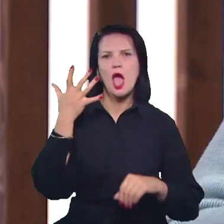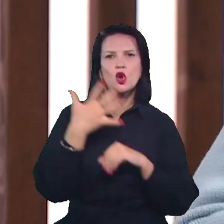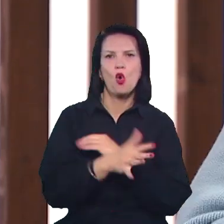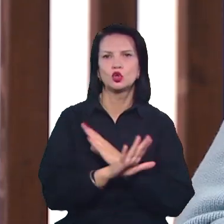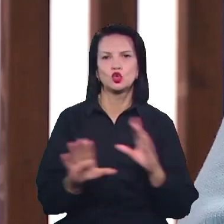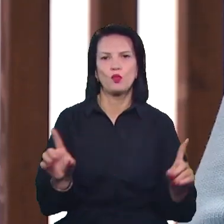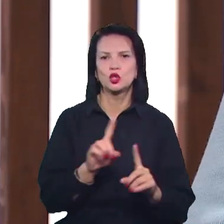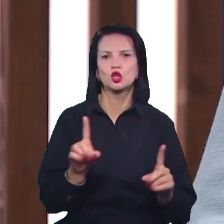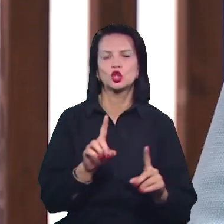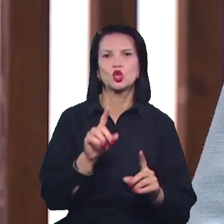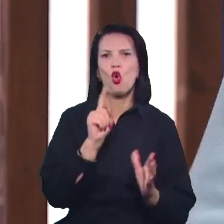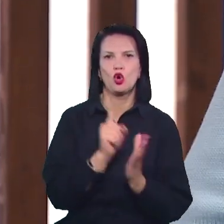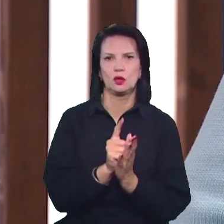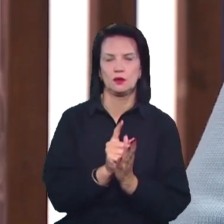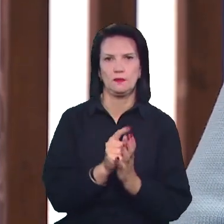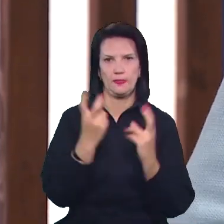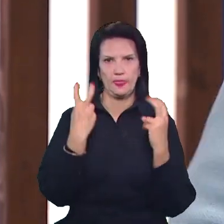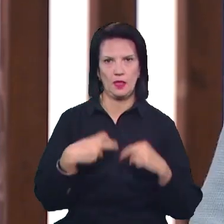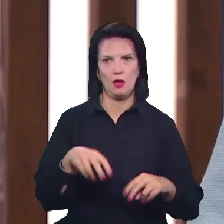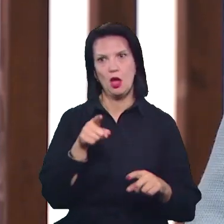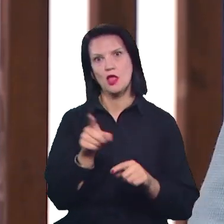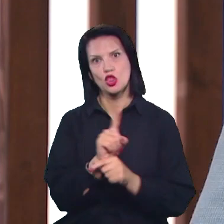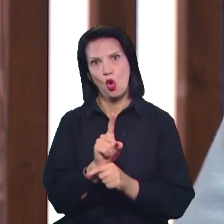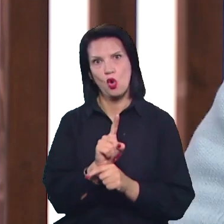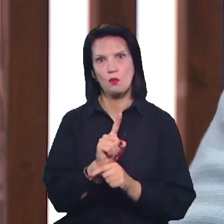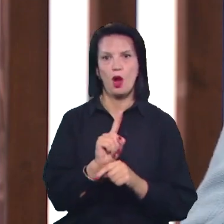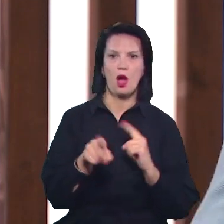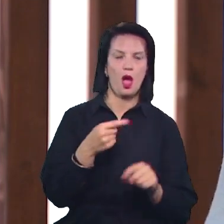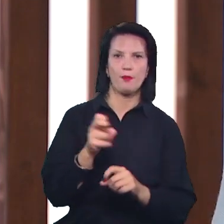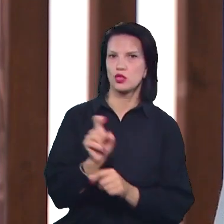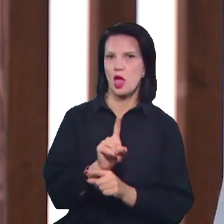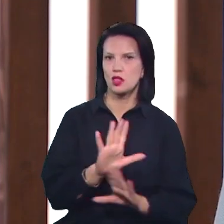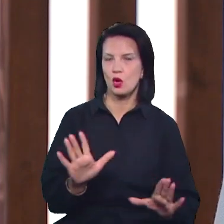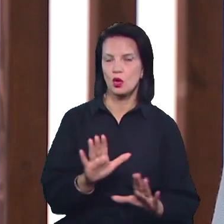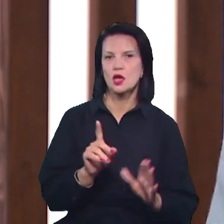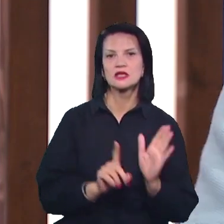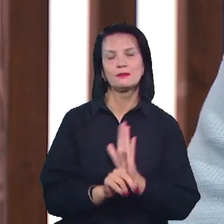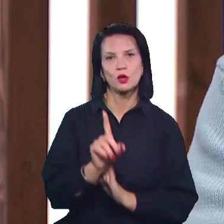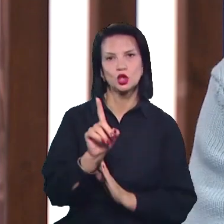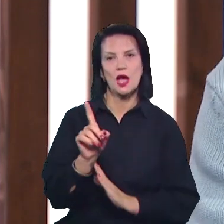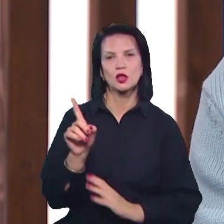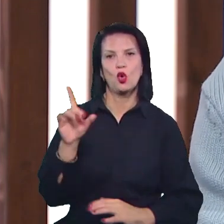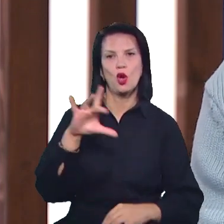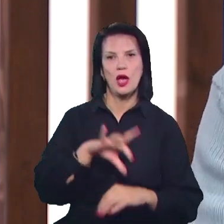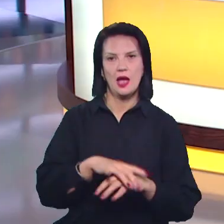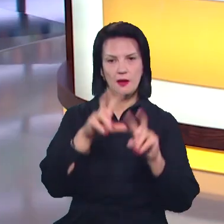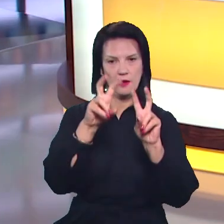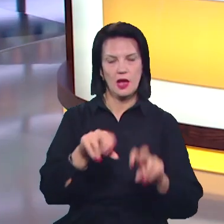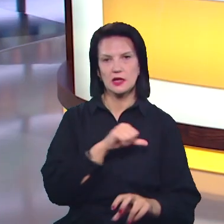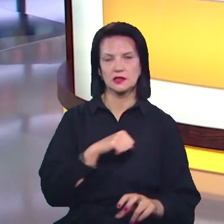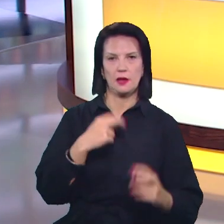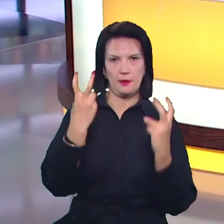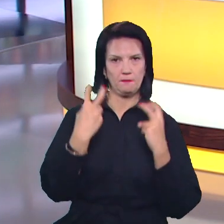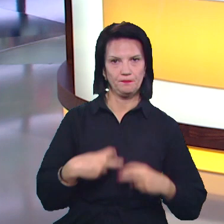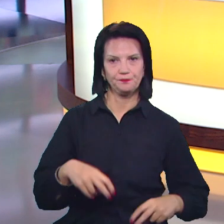не розуміючи що в неї в залозі. Норма це чи патологія. Тому спочатку діагностика, потім самообстеження. Самообстеження –